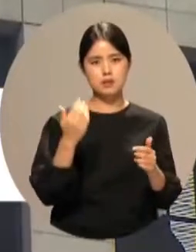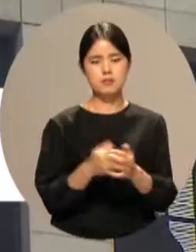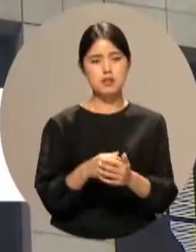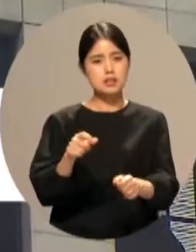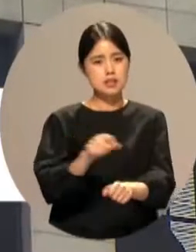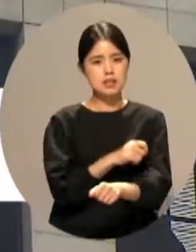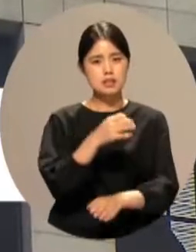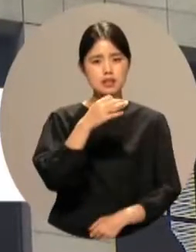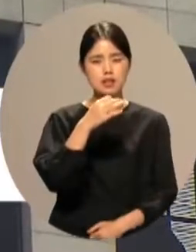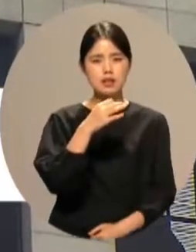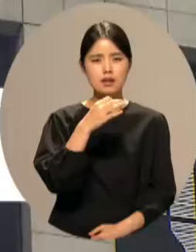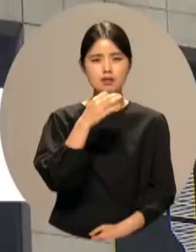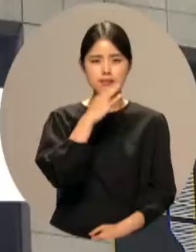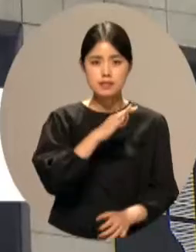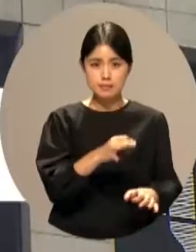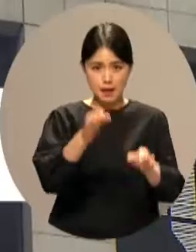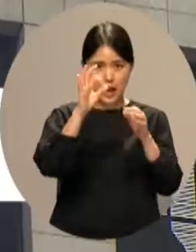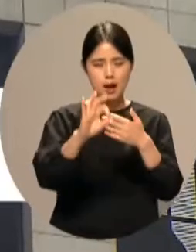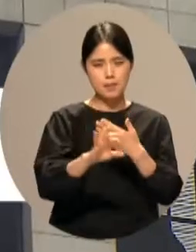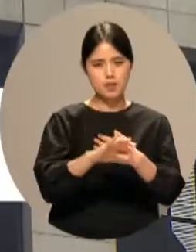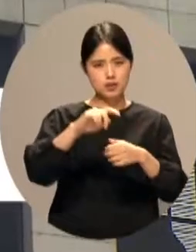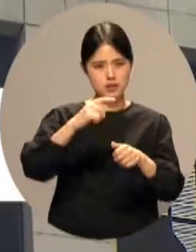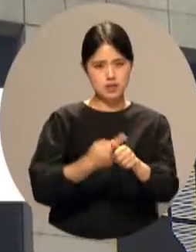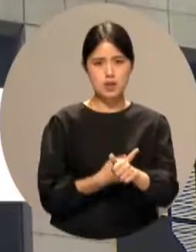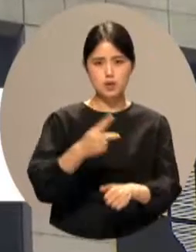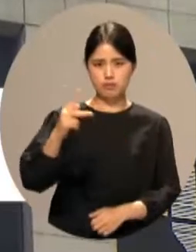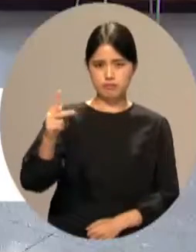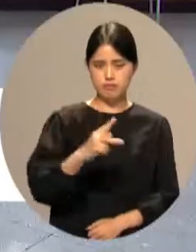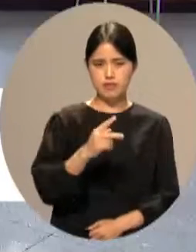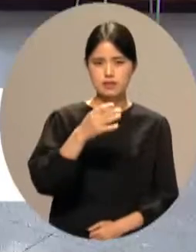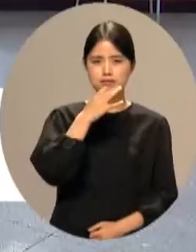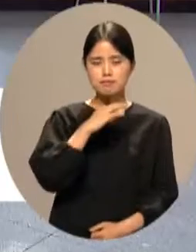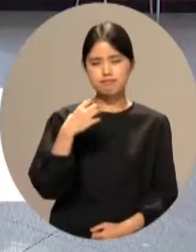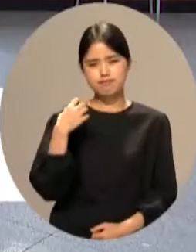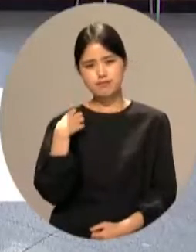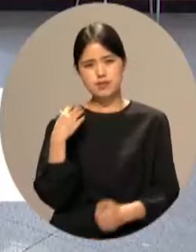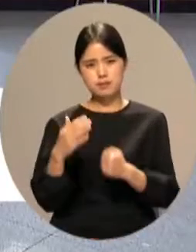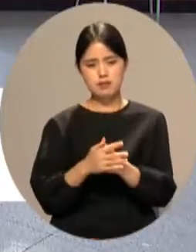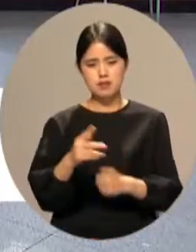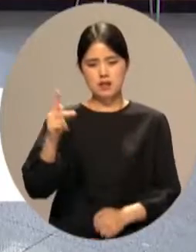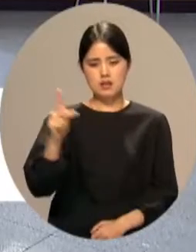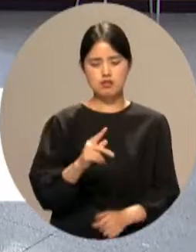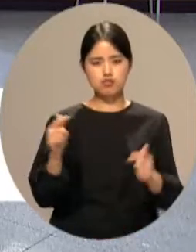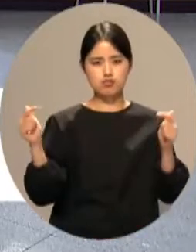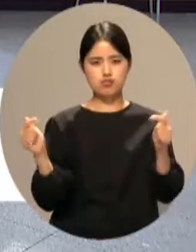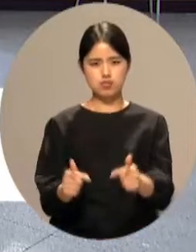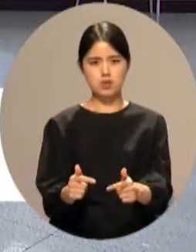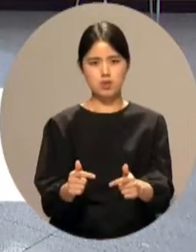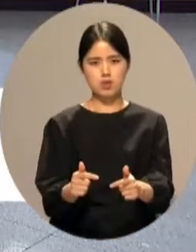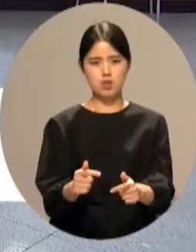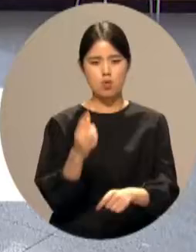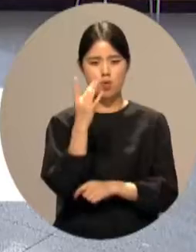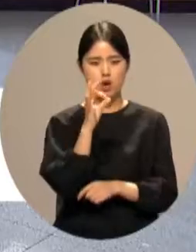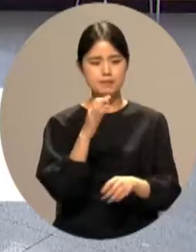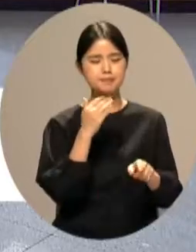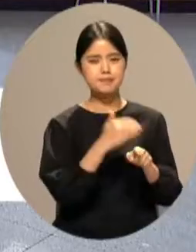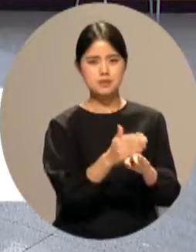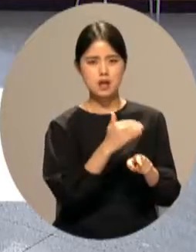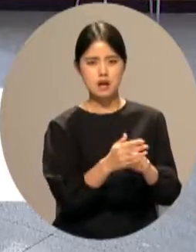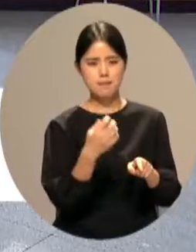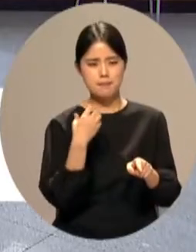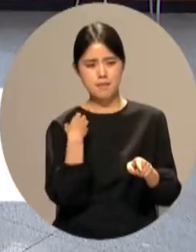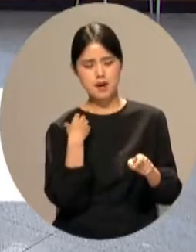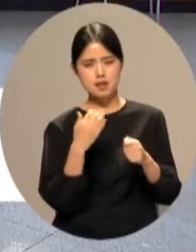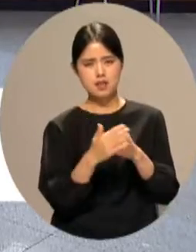특히 금리상승 개 돌입하면 인상된 대출금리가 부담의 키워 대출 규모를 줄이고 원리금 상환 부담을 느낀